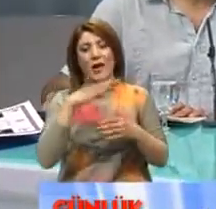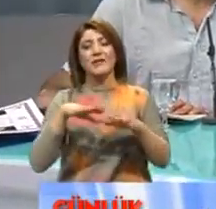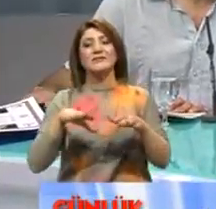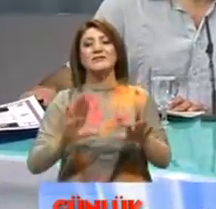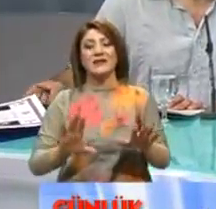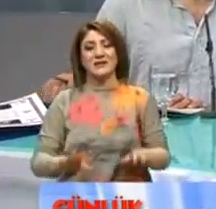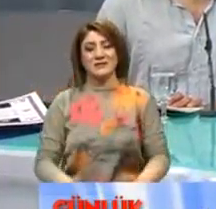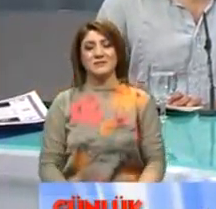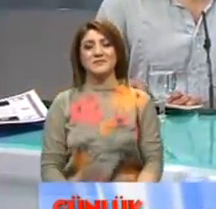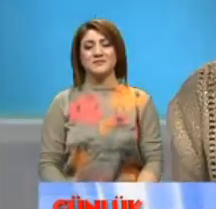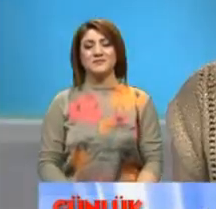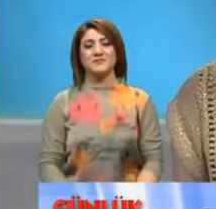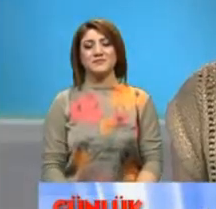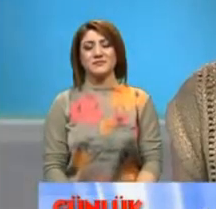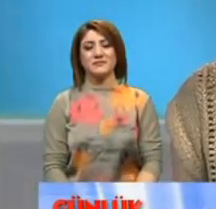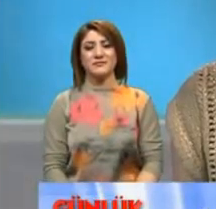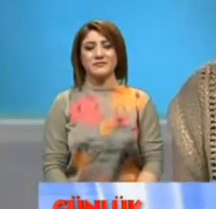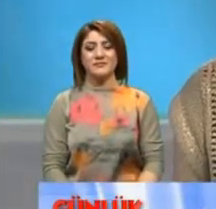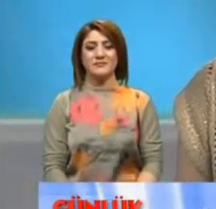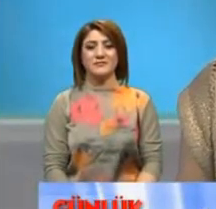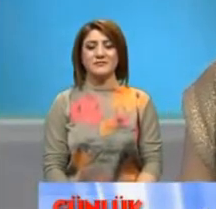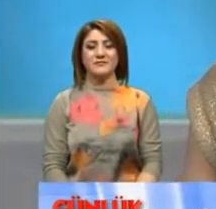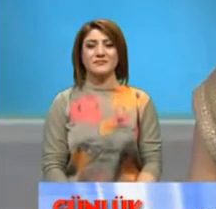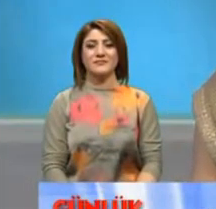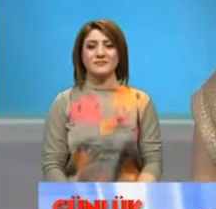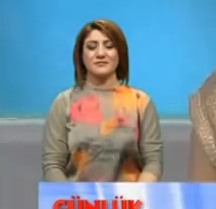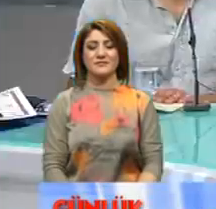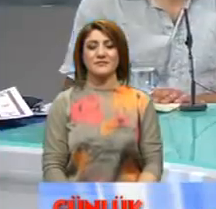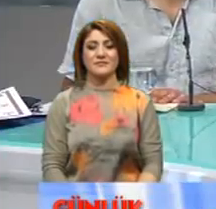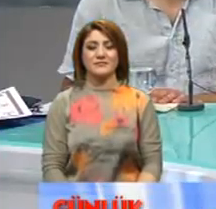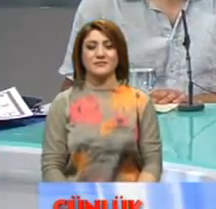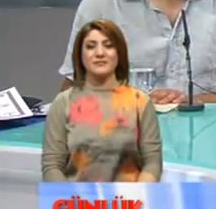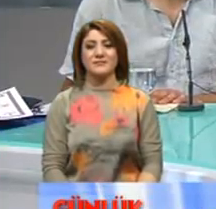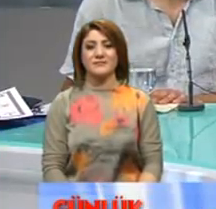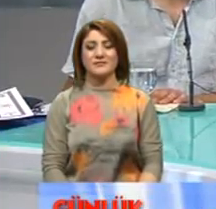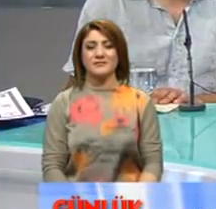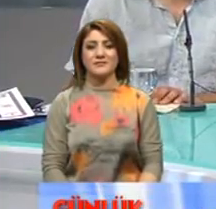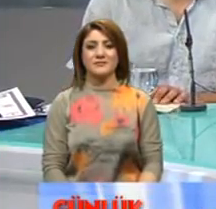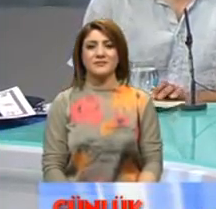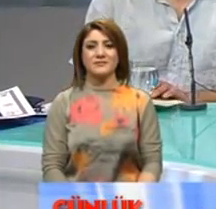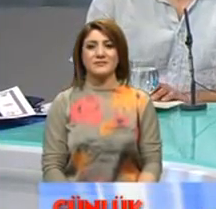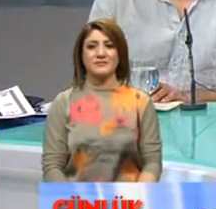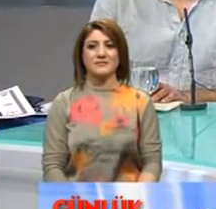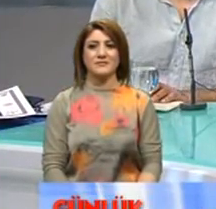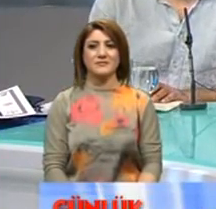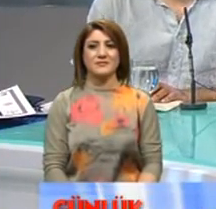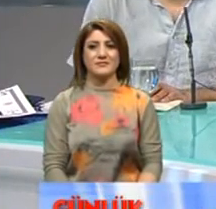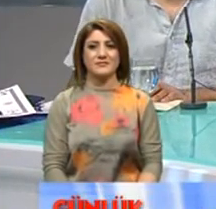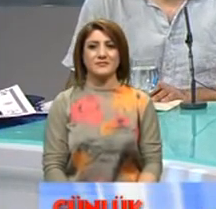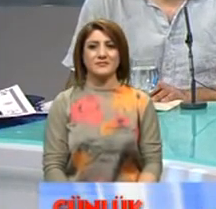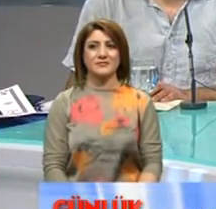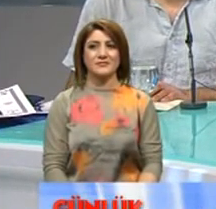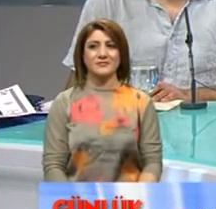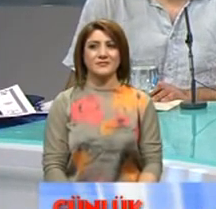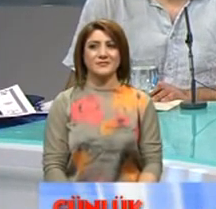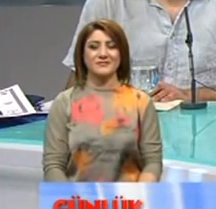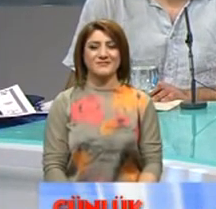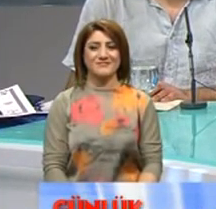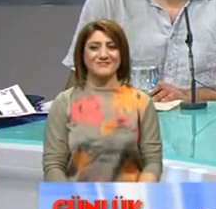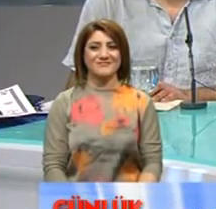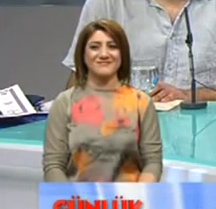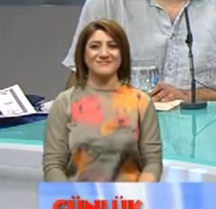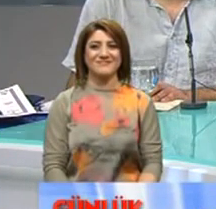your efforts in Turkey. Thank you very much. And I would like to thank the sign language interpreter for her great